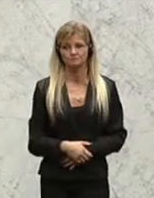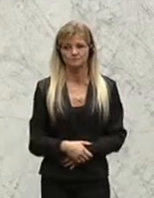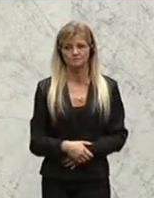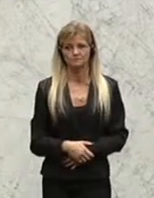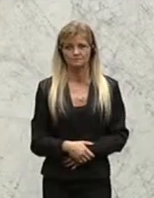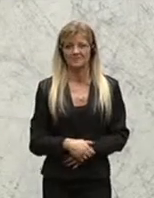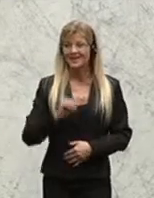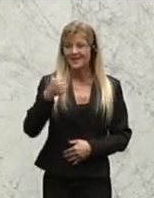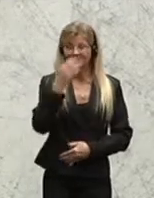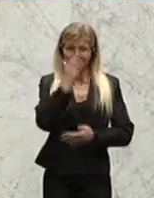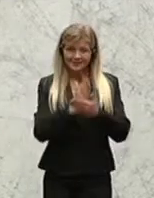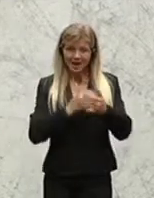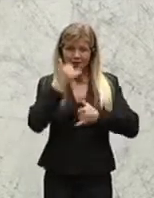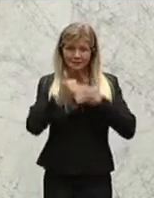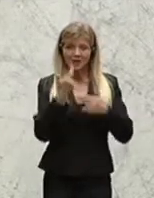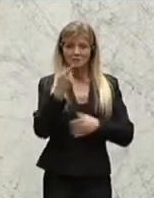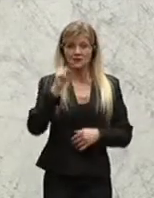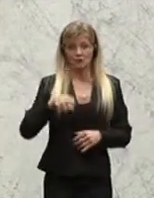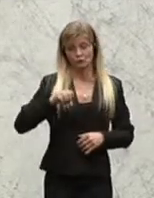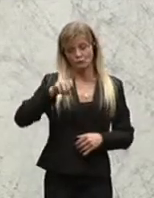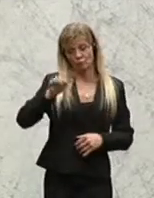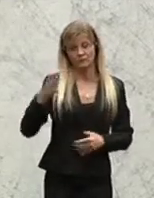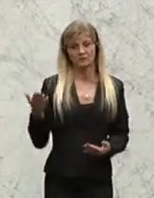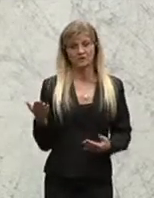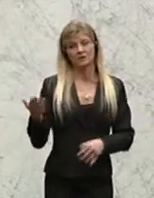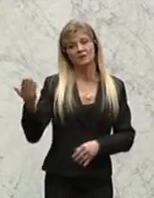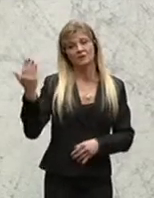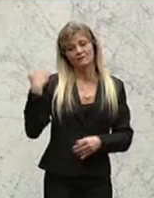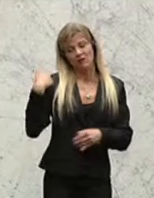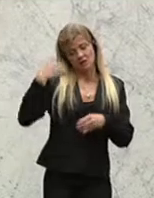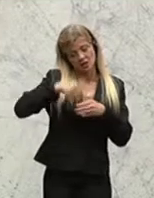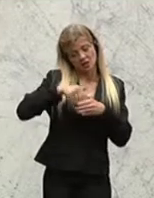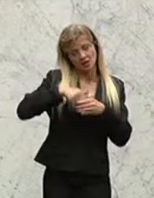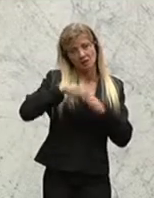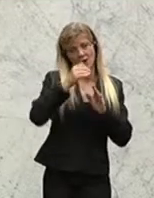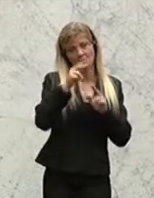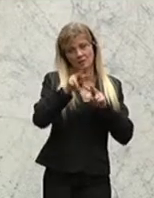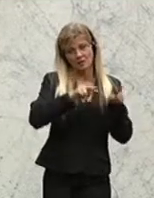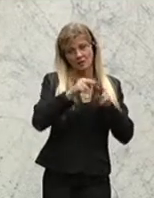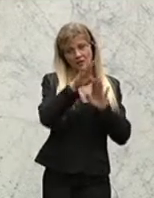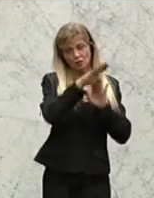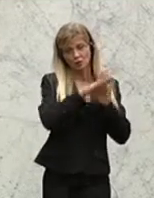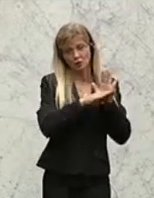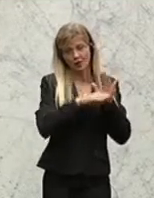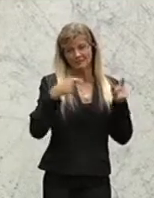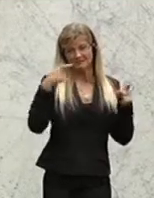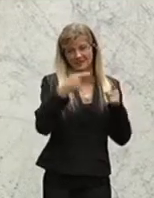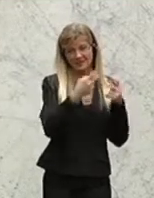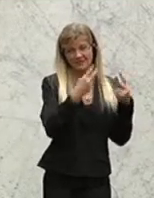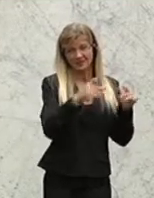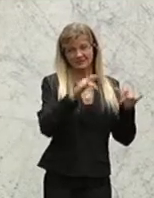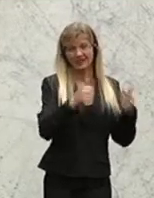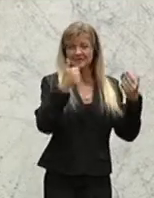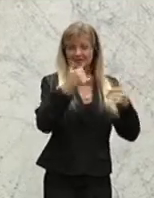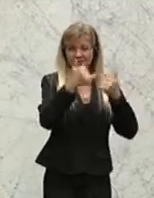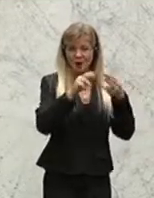ersten Halbjahr 2015 haben wir den im Regierungsprogramm definierten Zielwert von 60 Jahren und